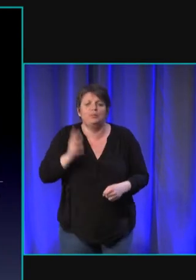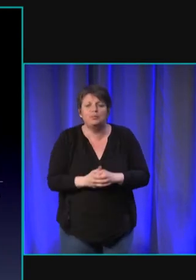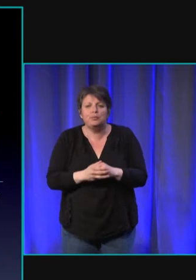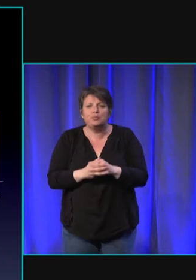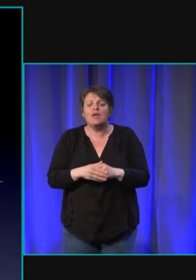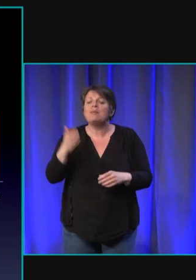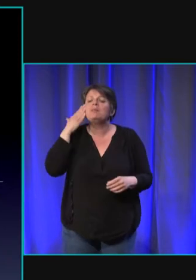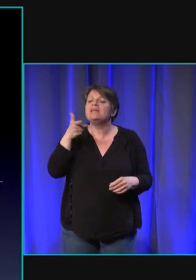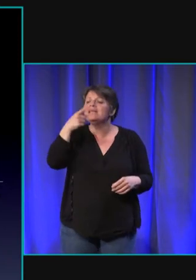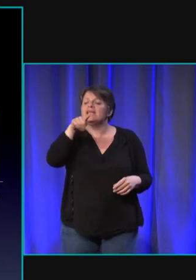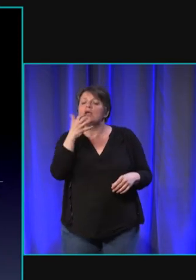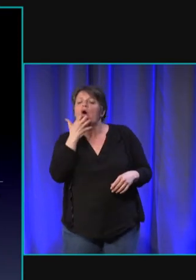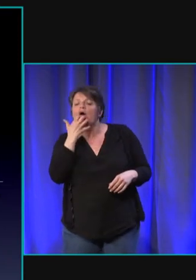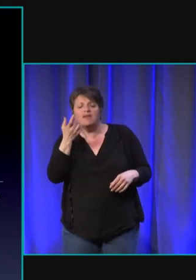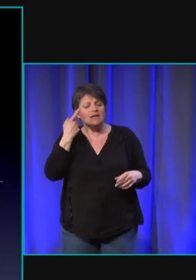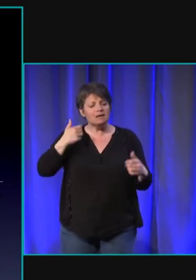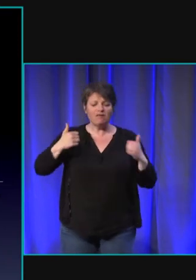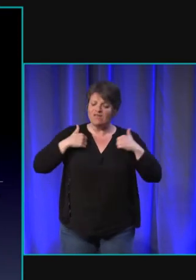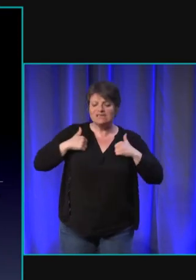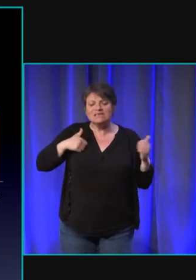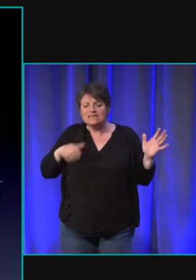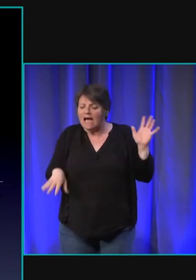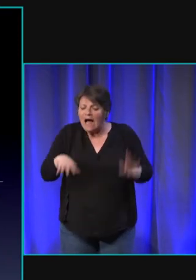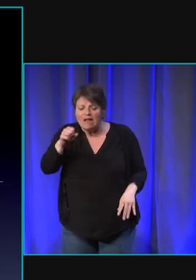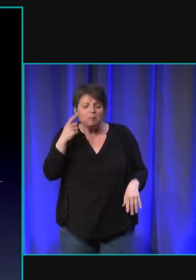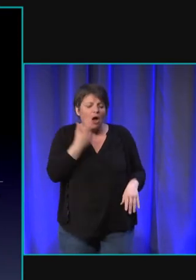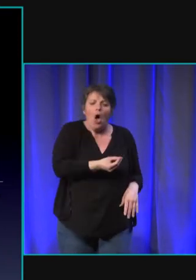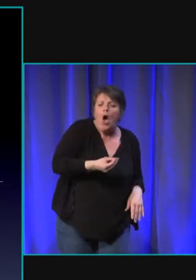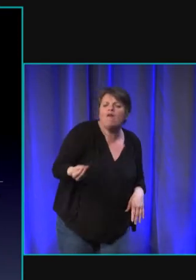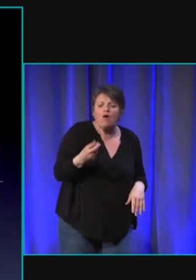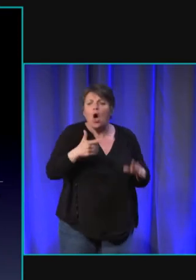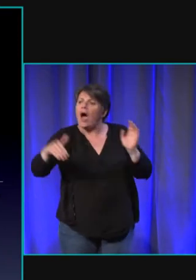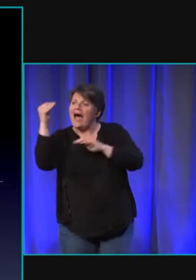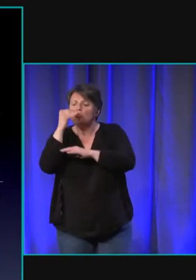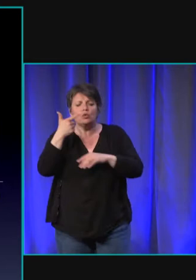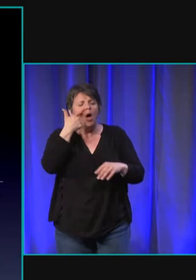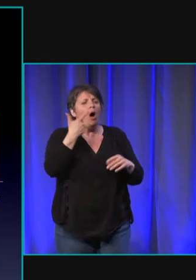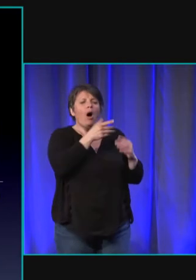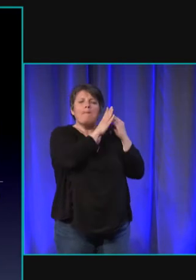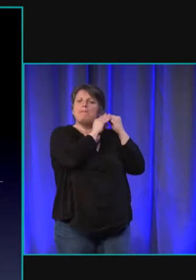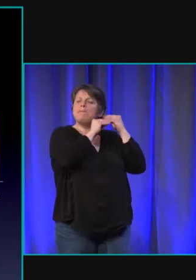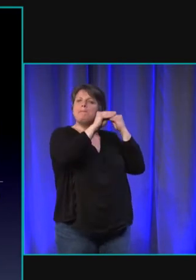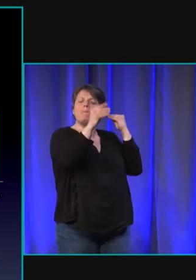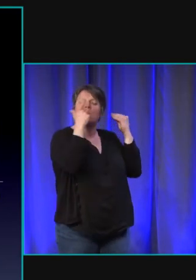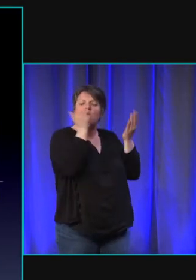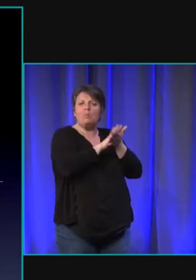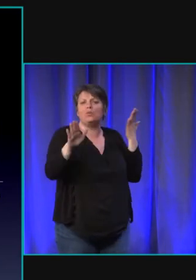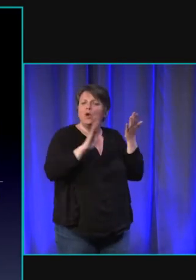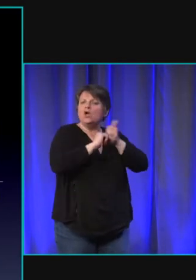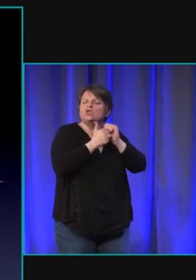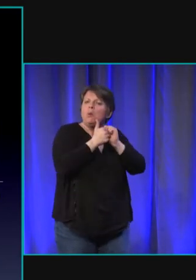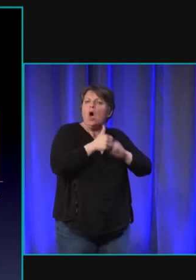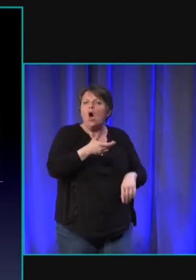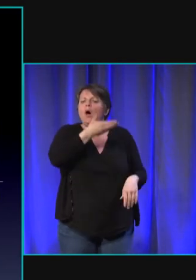activités pour se reconditionner à des enfants ou à des adultes, il faut éventuellement passer d'abord par du